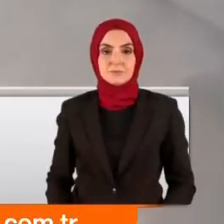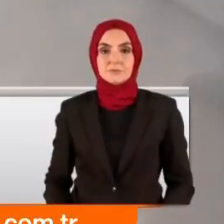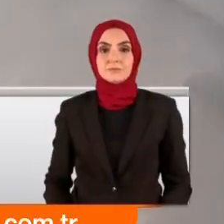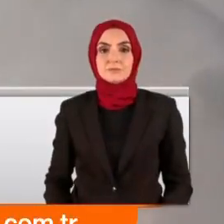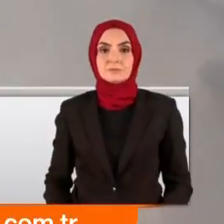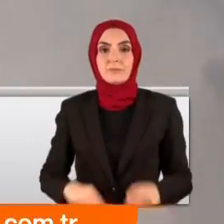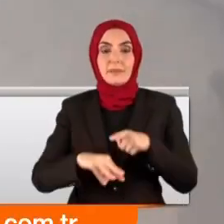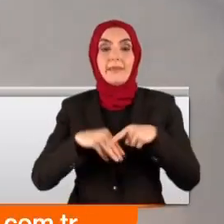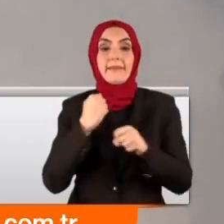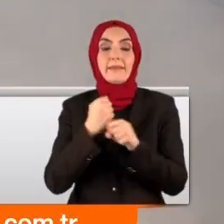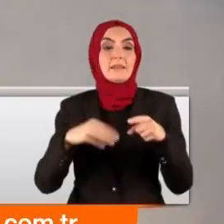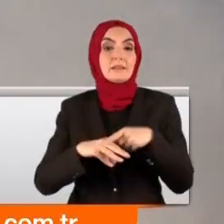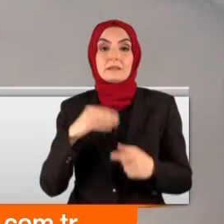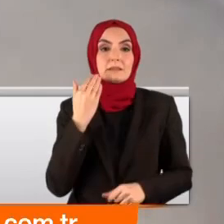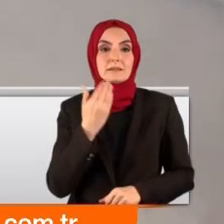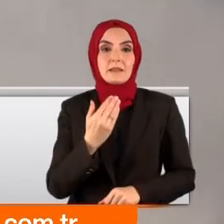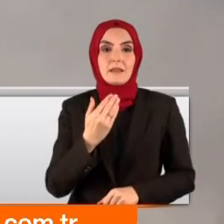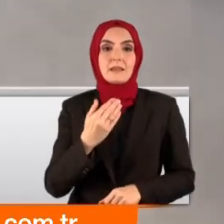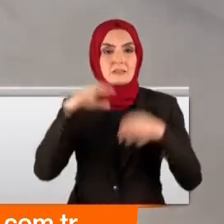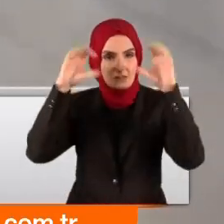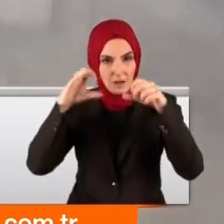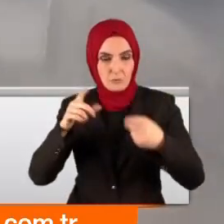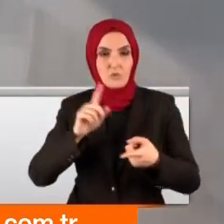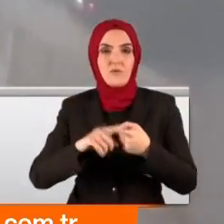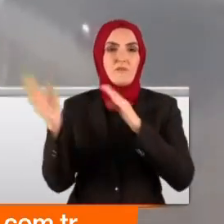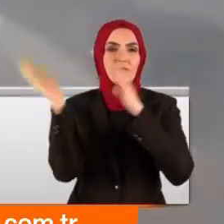Ege'yi sağanak ve fırtına vurdu.